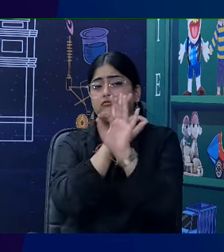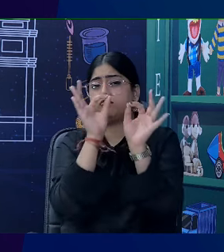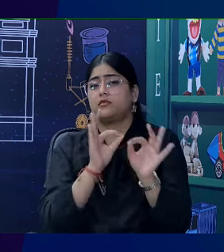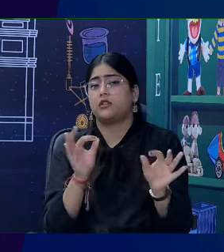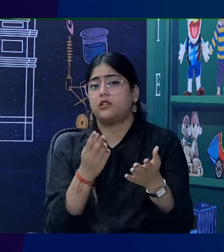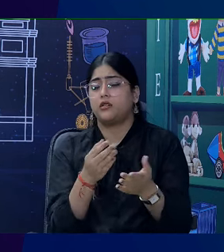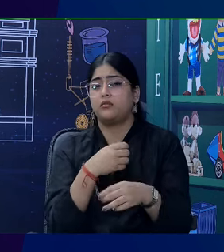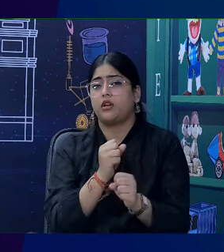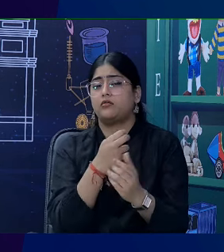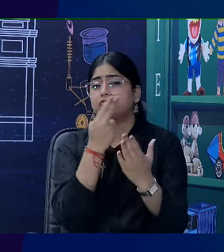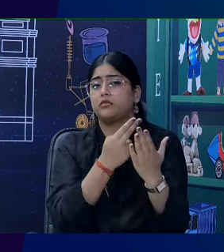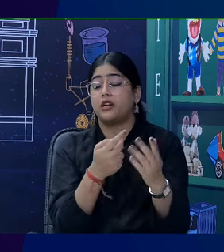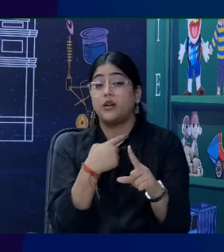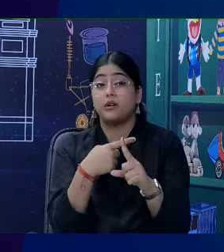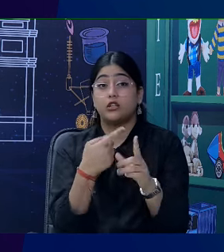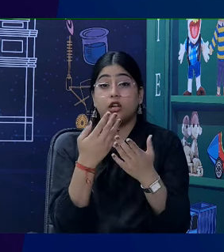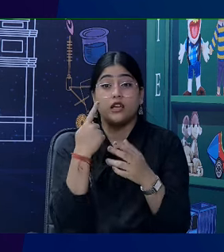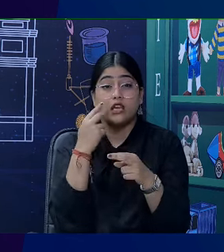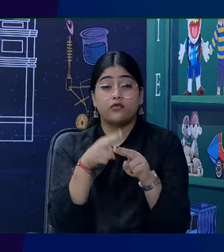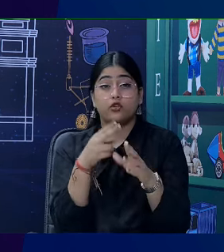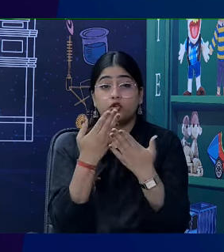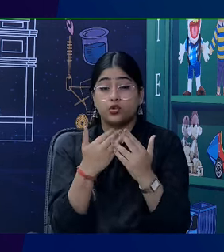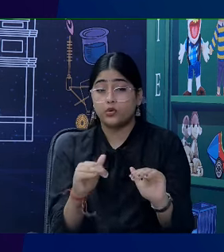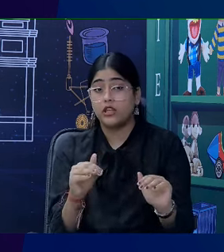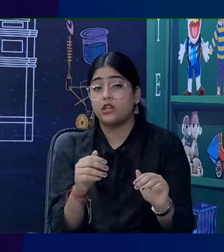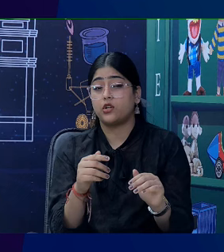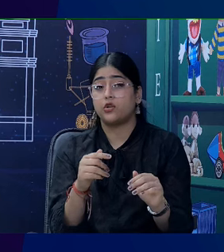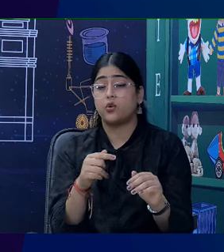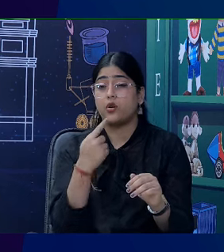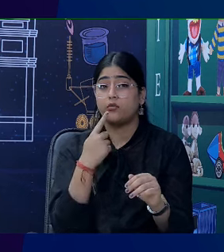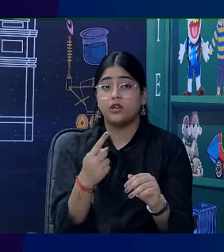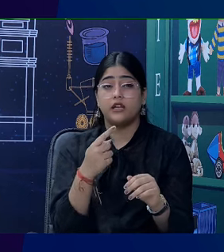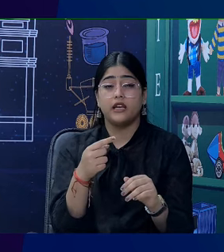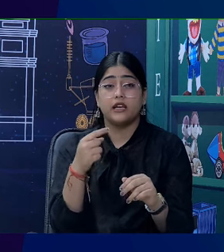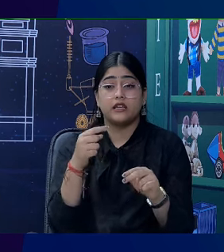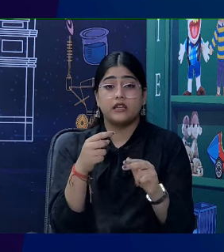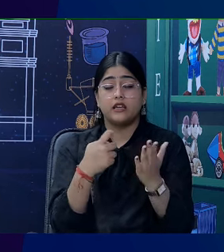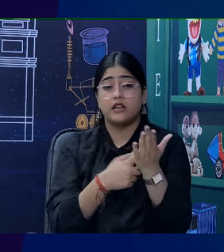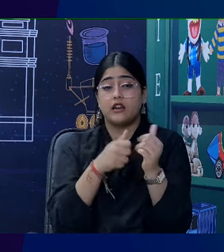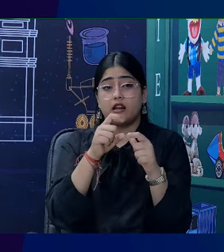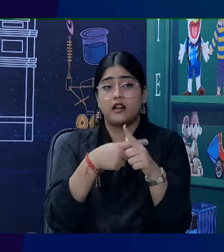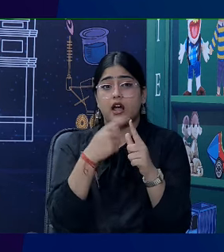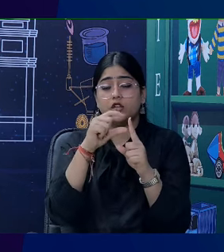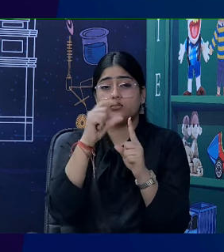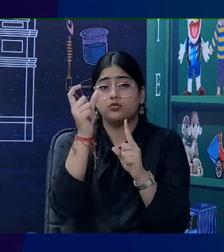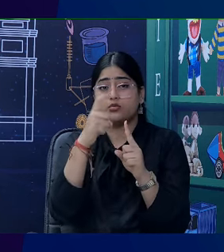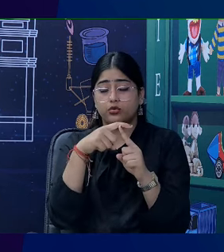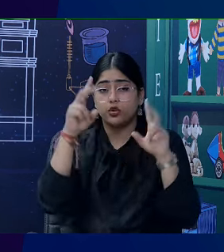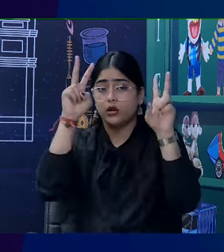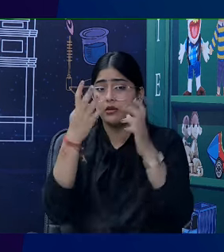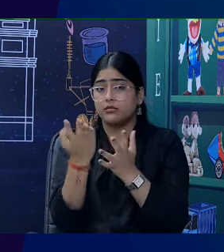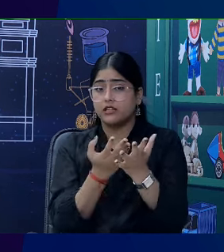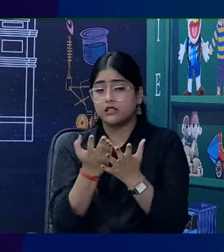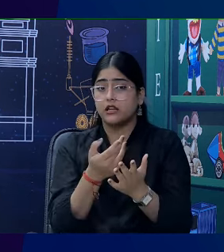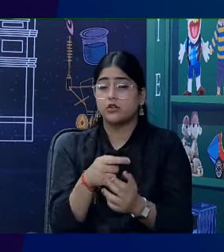तैयार हो गई लेकिन बच्चों के लिए ये कांसेप्ट कितना ज्यादा मजेदार हो जाता है कि आज अगर हम राजपूतों के बारे में योद्धाओं के बारे में पढ़ रहे हैं तो तलवार भी